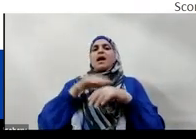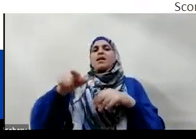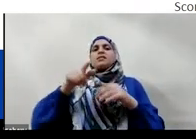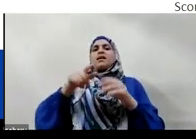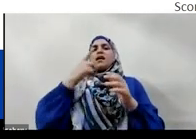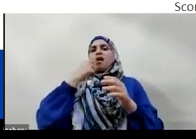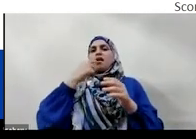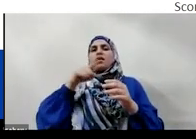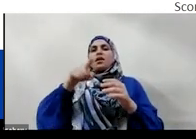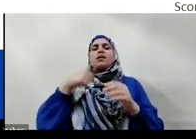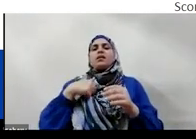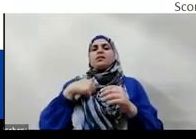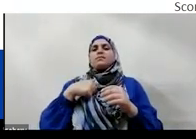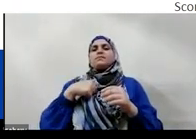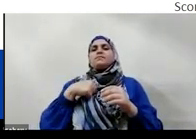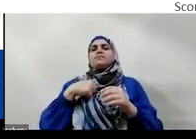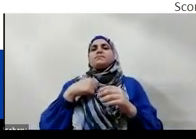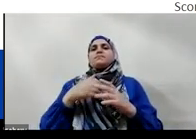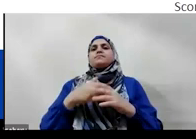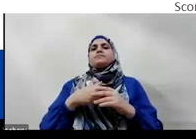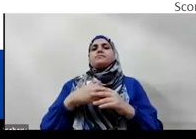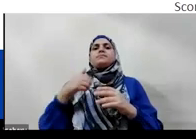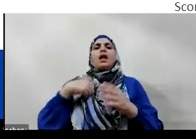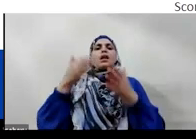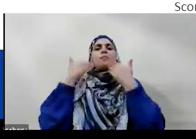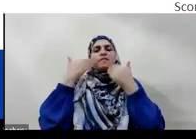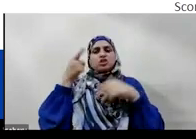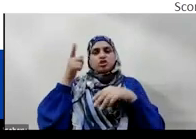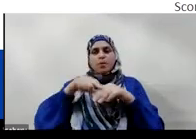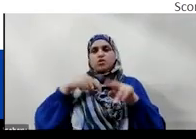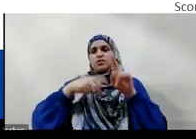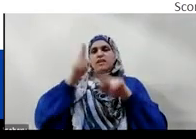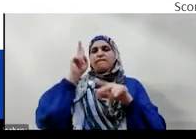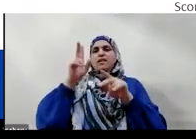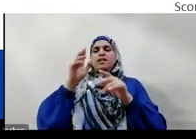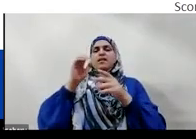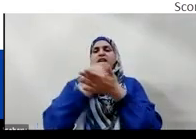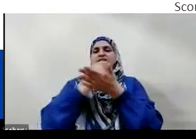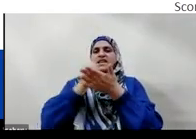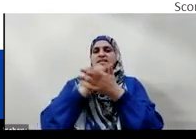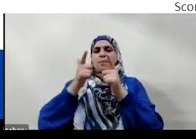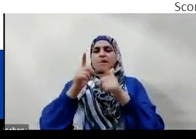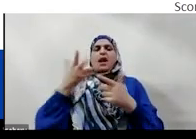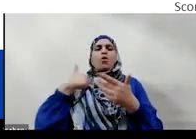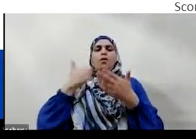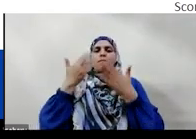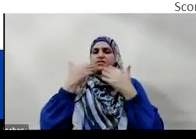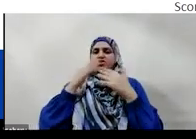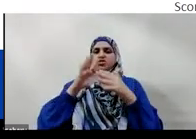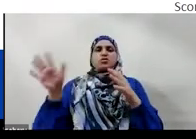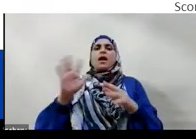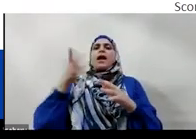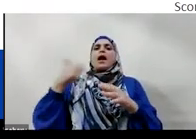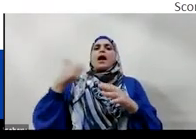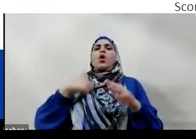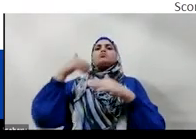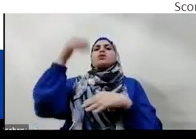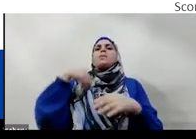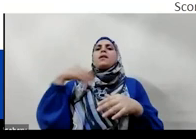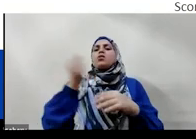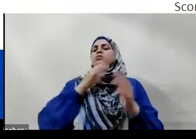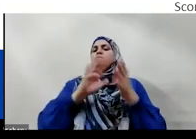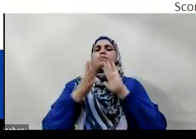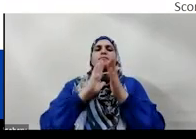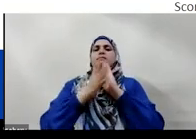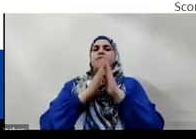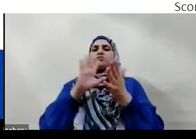مش معاك جنسيه امريكيه ولا هيبقى معاك جنسيه امريكيه او سيتيزن شيب او بيرمنت